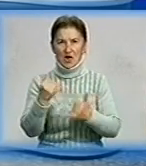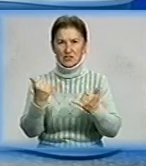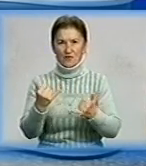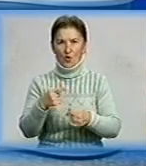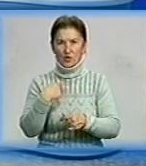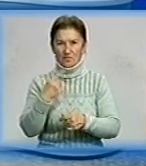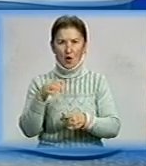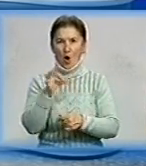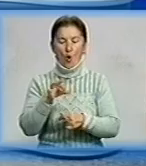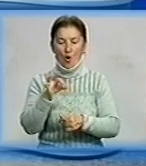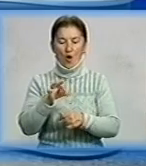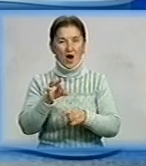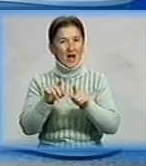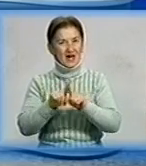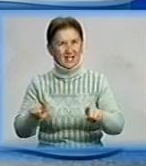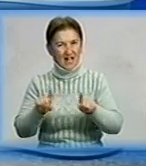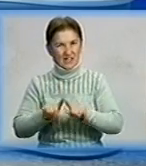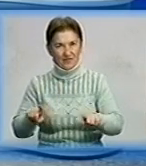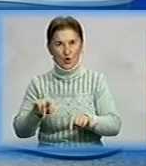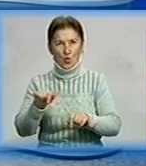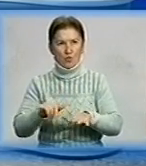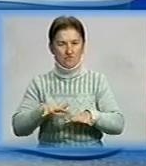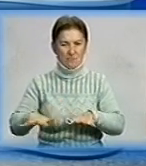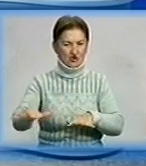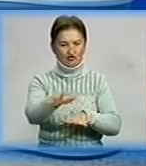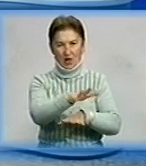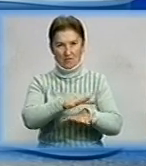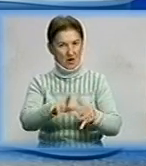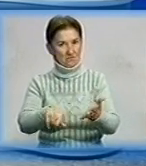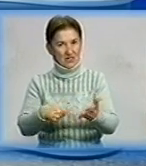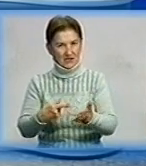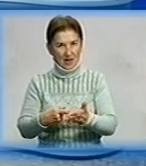про креативність у масштабах міста.